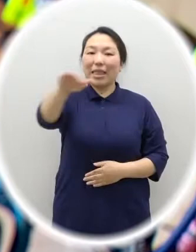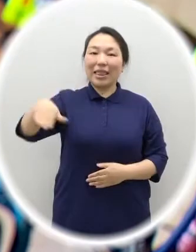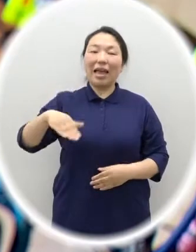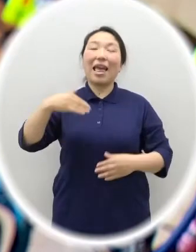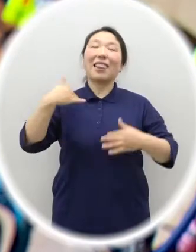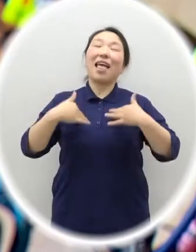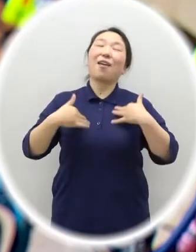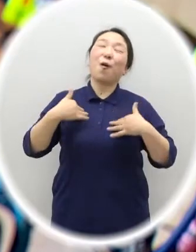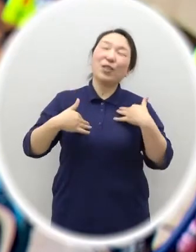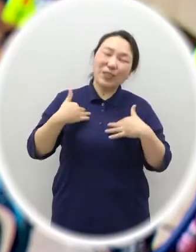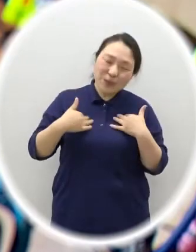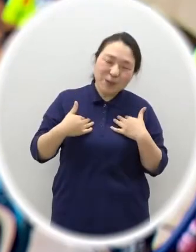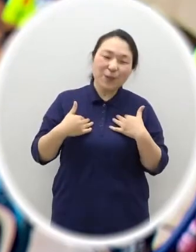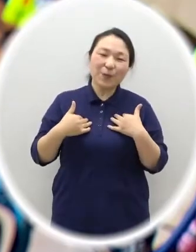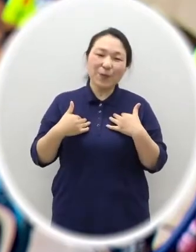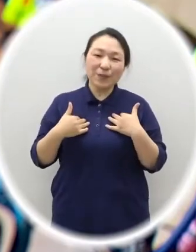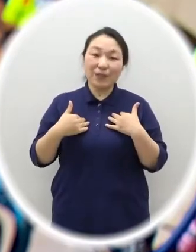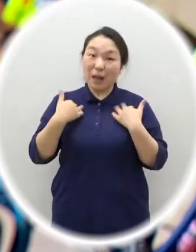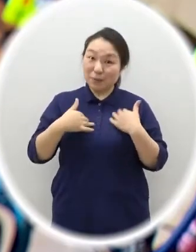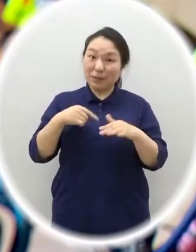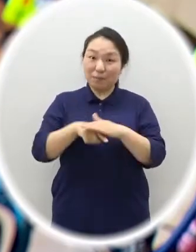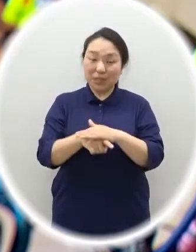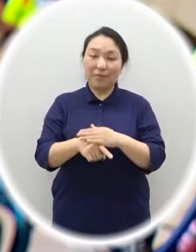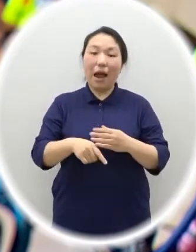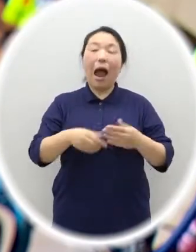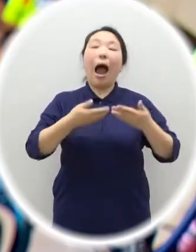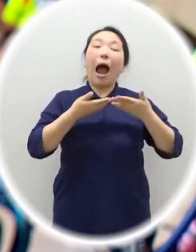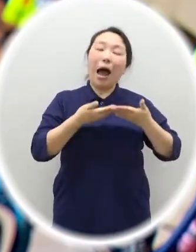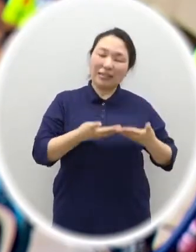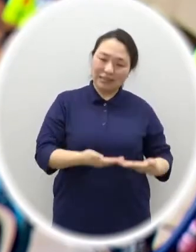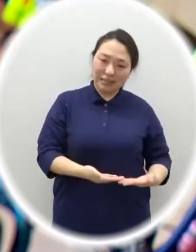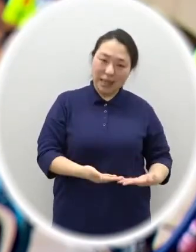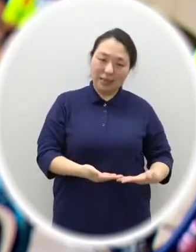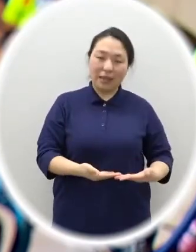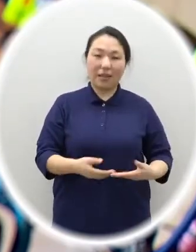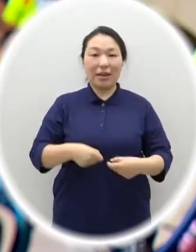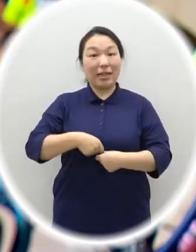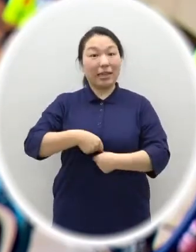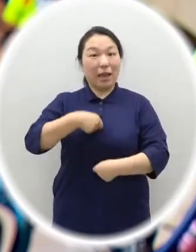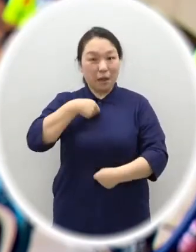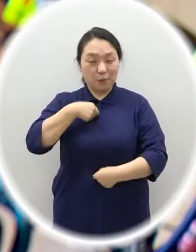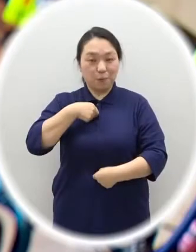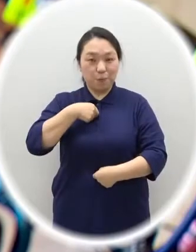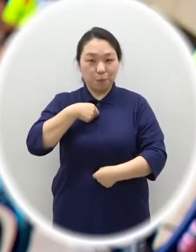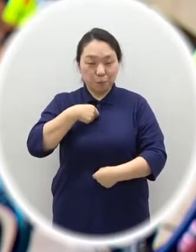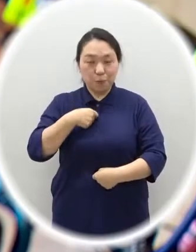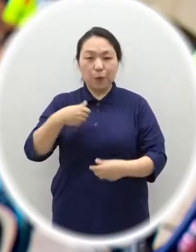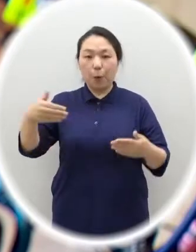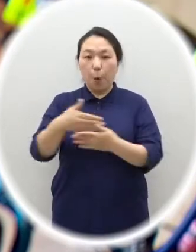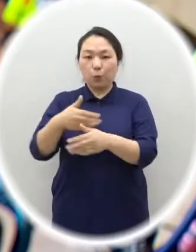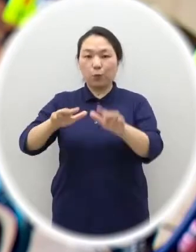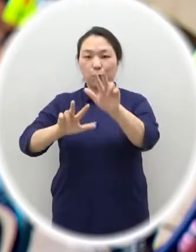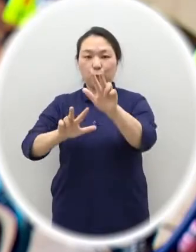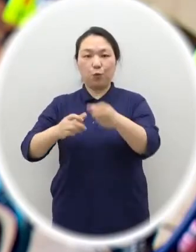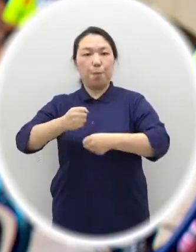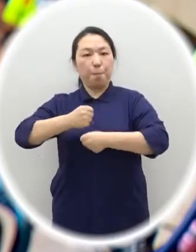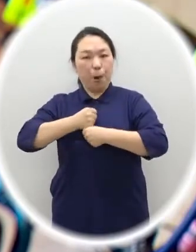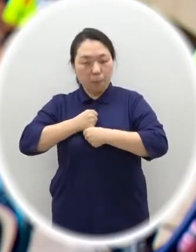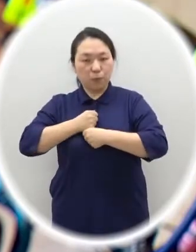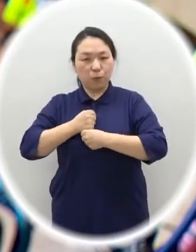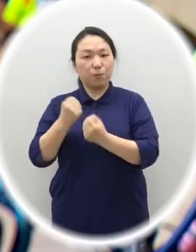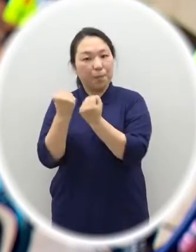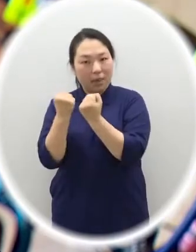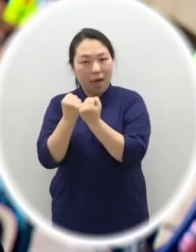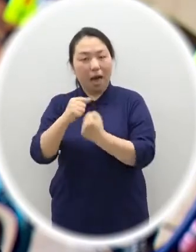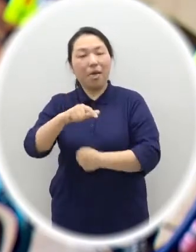でその中でやっぱ楽しくっていう部分が安全に走るだったり、正しく走る、交通安全含めてですね、そ